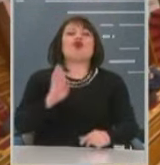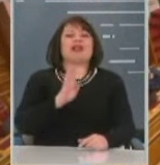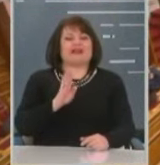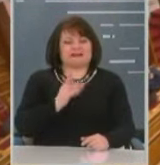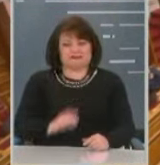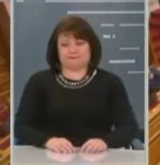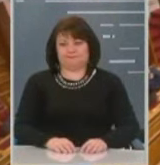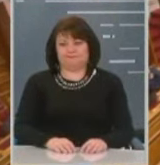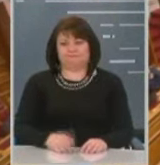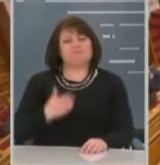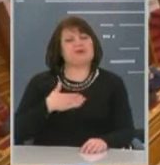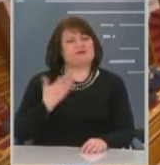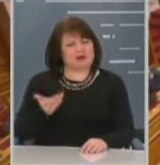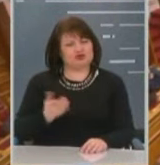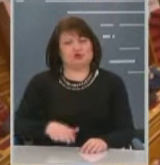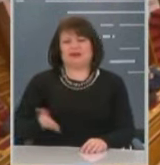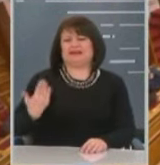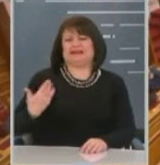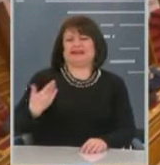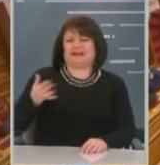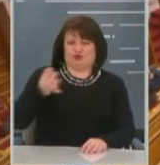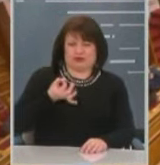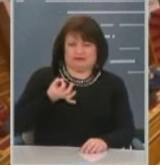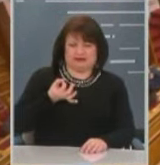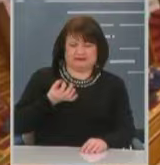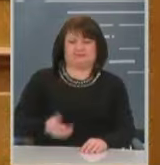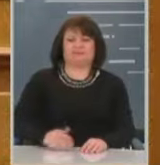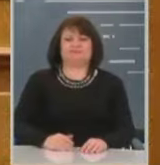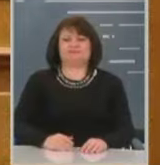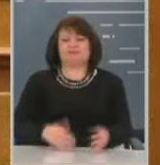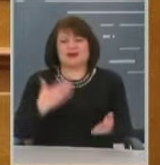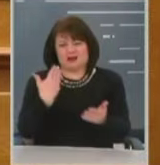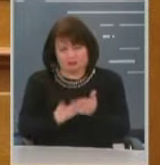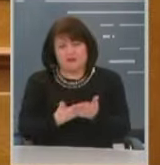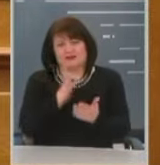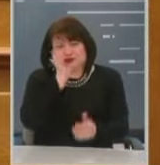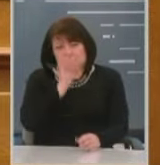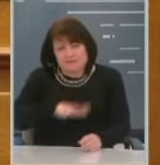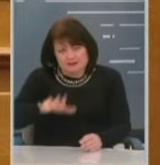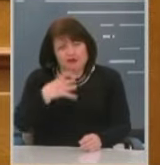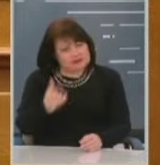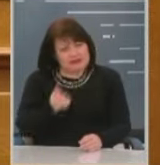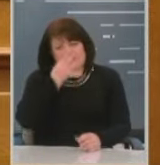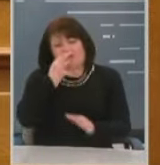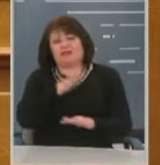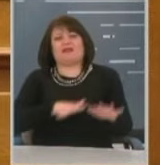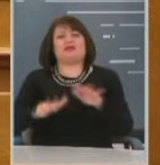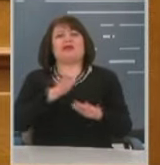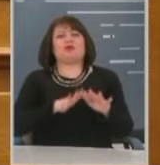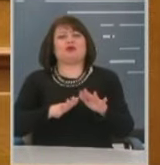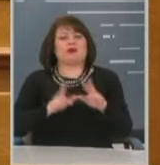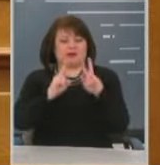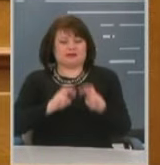ξεκινήσουμε με αυτό το τελευταίο. Απεδείχθη ότι η διαπλοκή είναι πραγματικότητα. Με την Εξεταστική